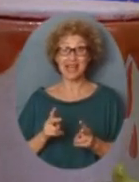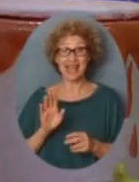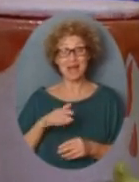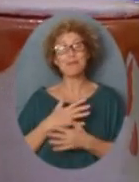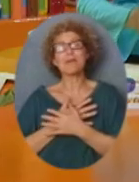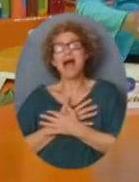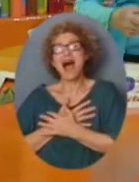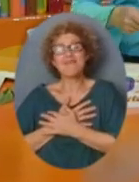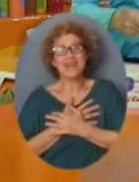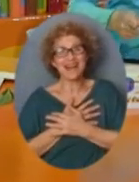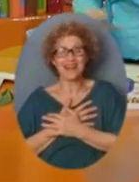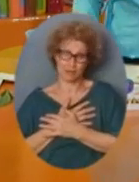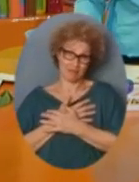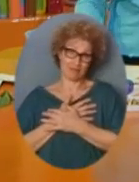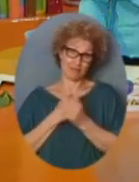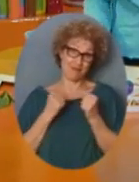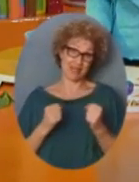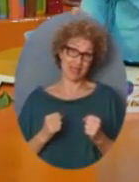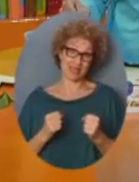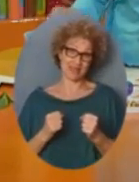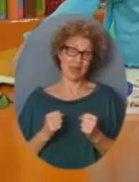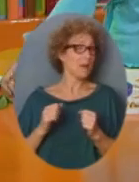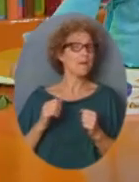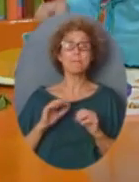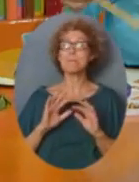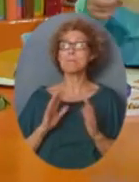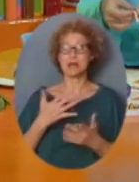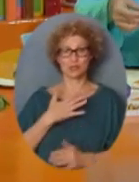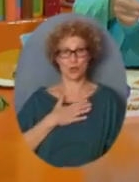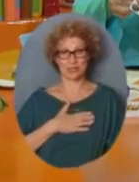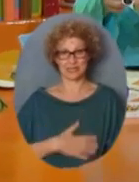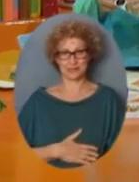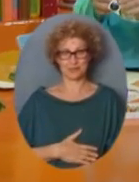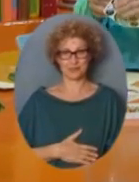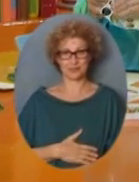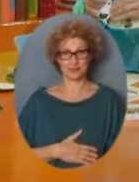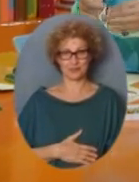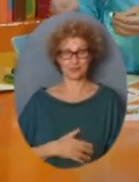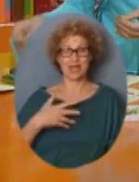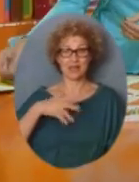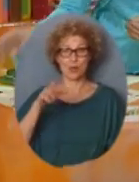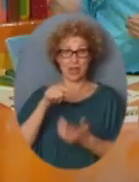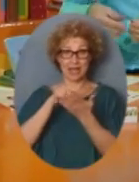באהבה? בוודאי. מה שרוצים. אני לוקחת מדבקה